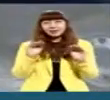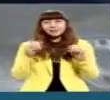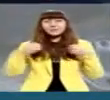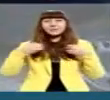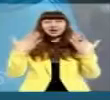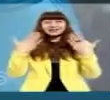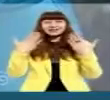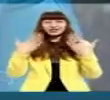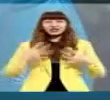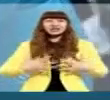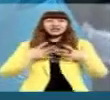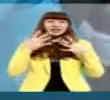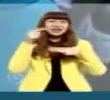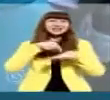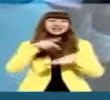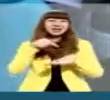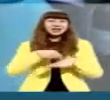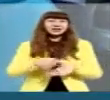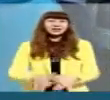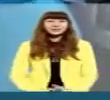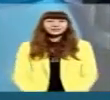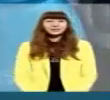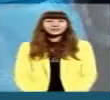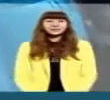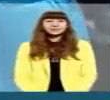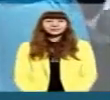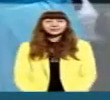үшін алғыстарын жаудырды. Назгүл Құдайбергенова, Жаслан Сыздықов, Қостанай телеарнасы.